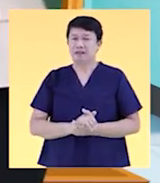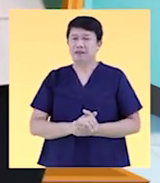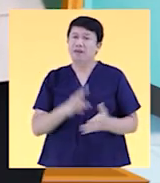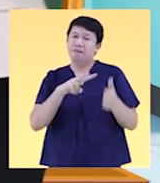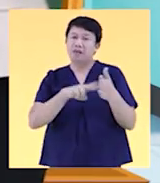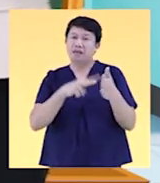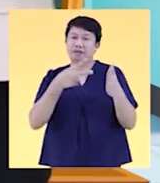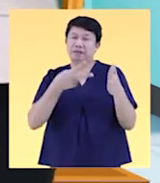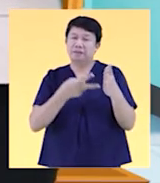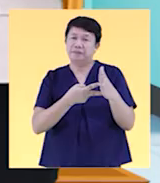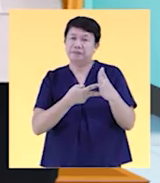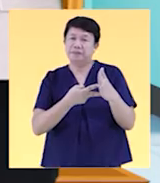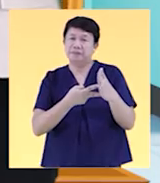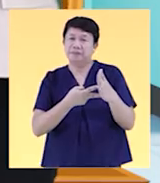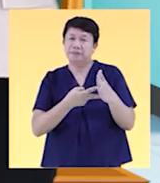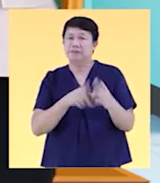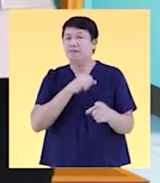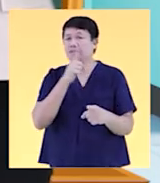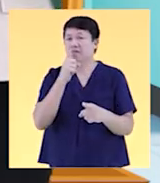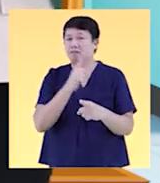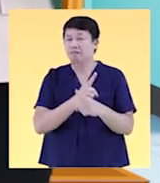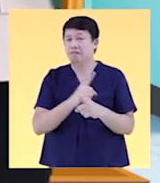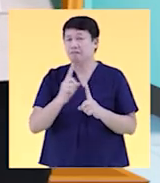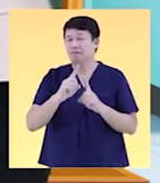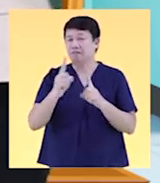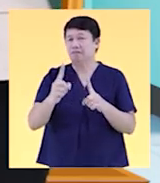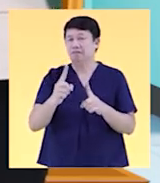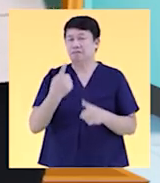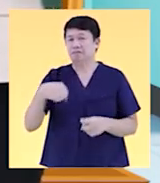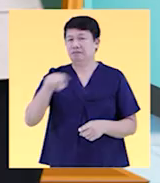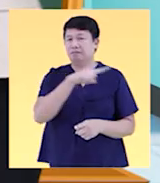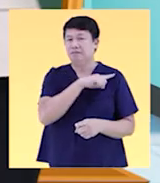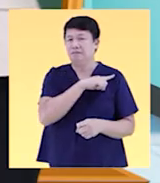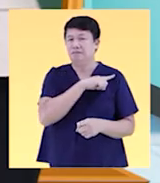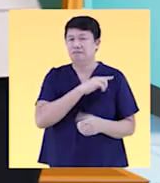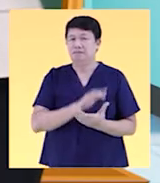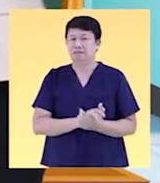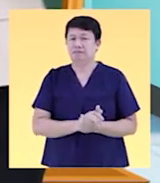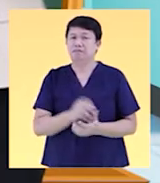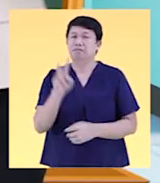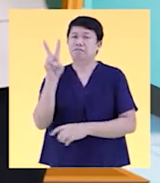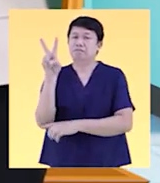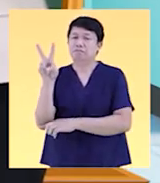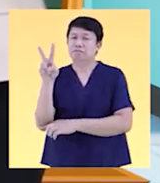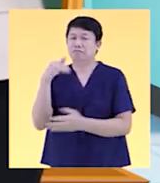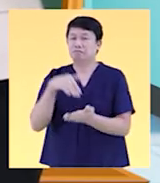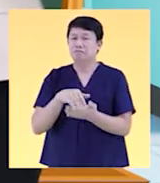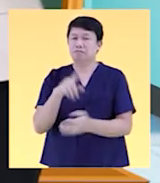Mahusay! Ibig sabihin nito, tama ang ating sagot.